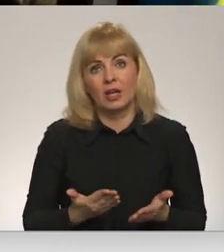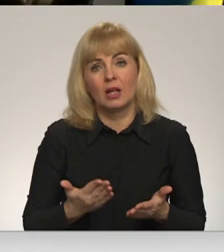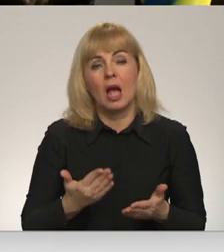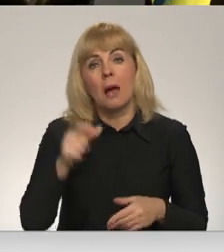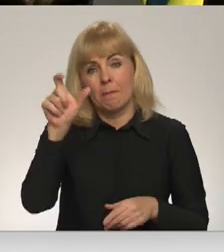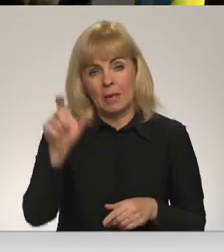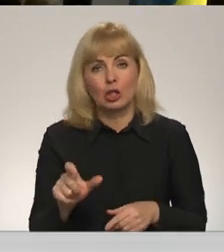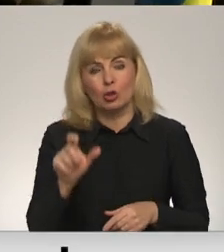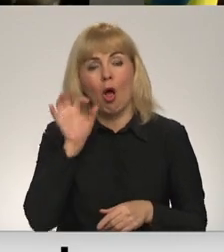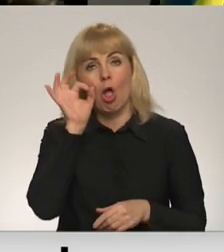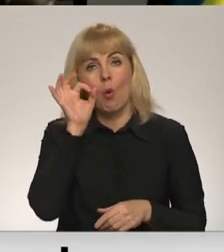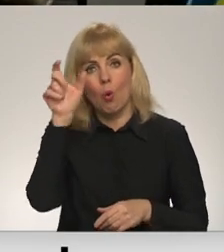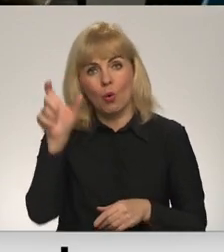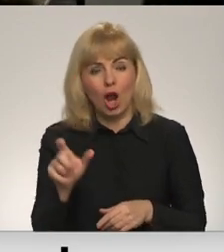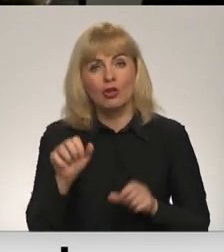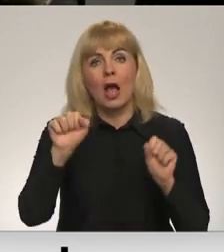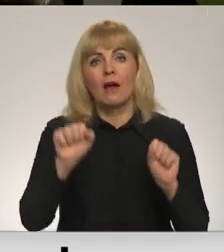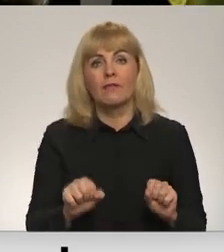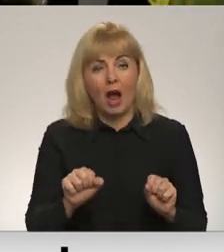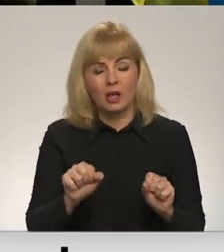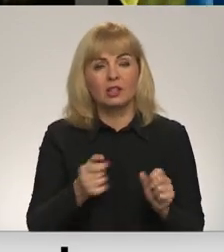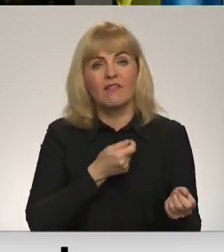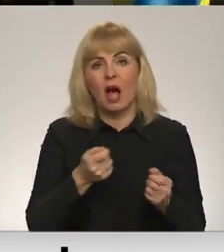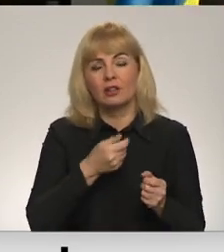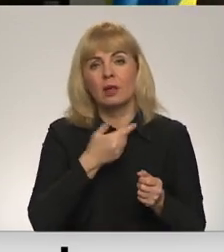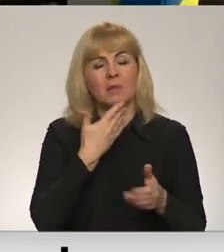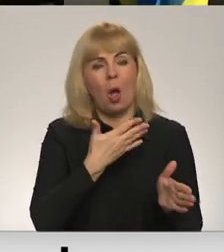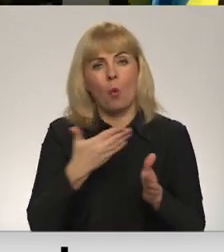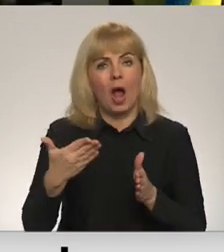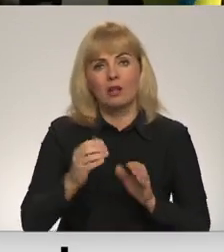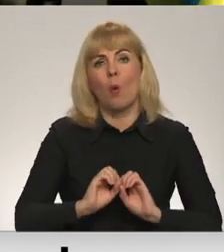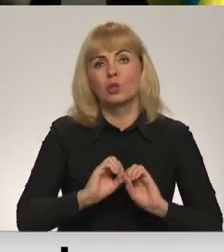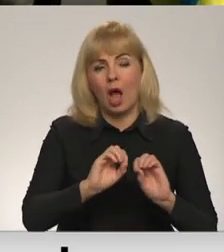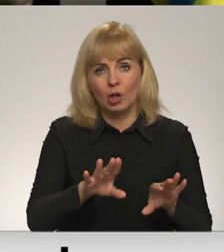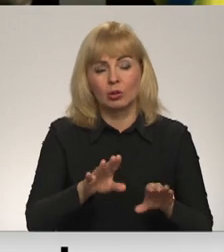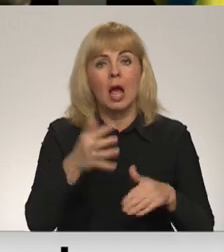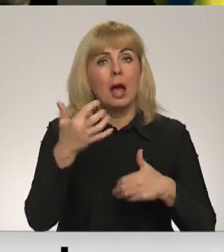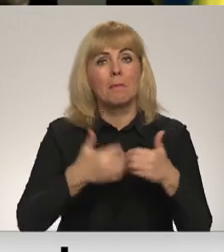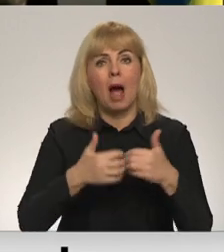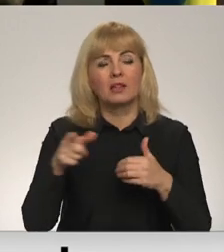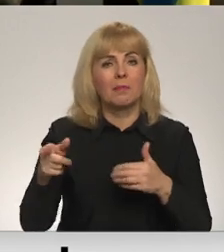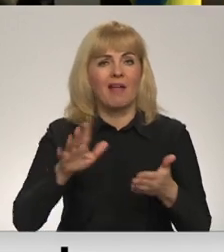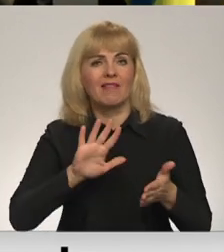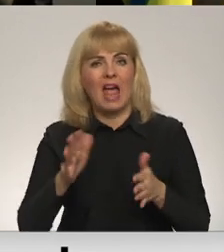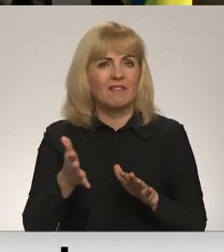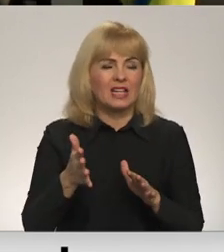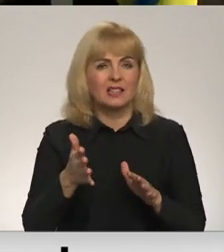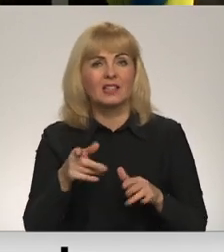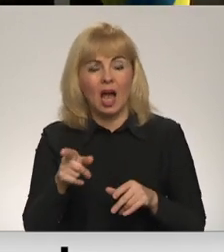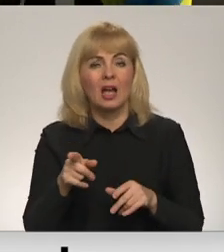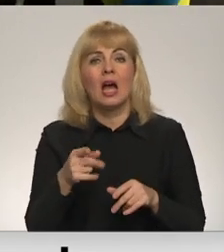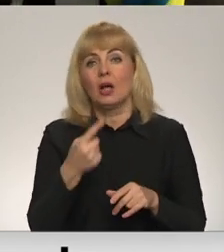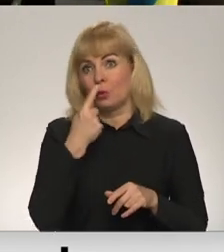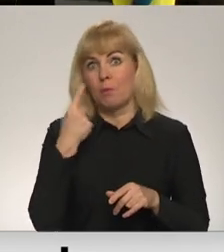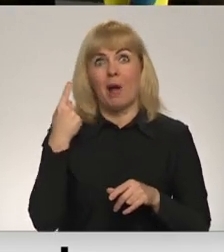pilsonis Lukašenko, kurš varas grožas nav gatavs atdot. Interesanti, ka arī ar matemātiku viņiem neiet, nu pat par, ir ziņas par